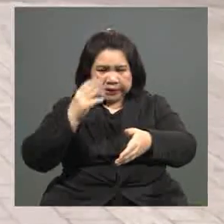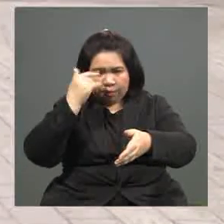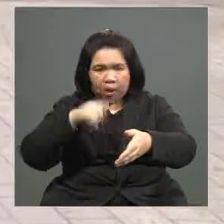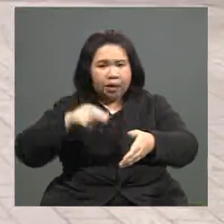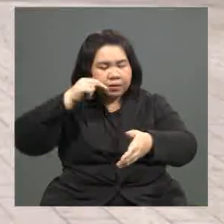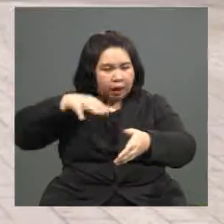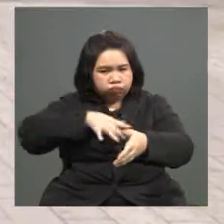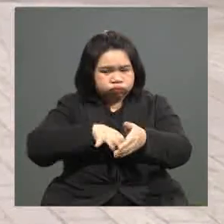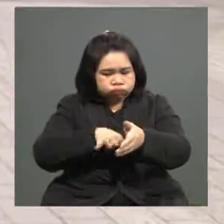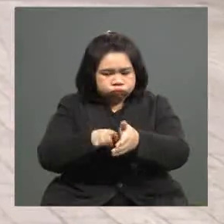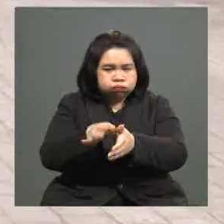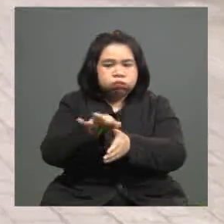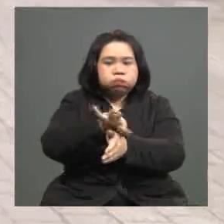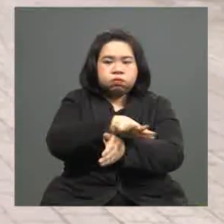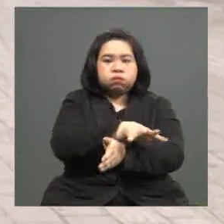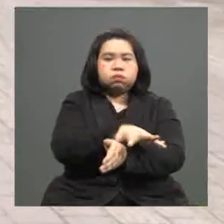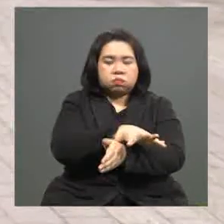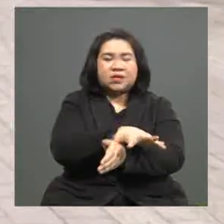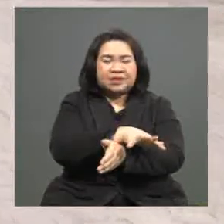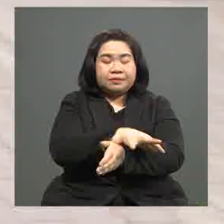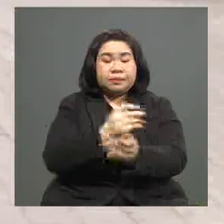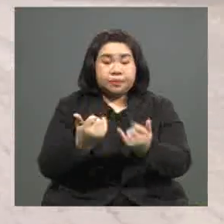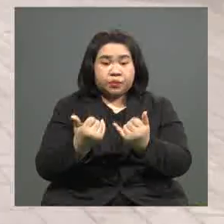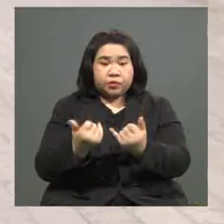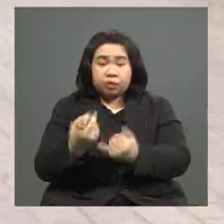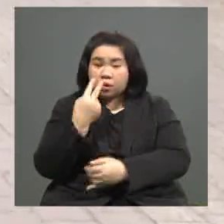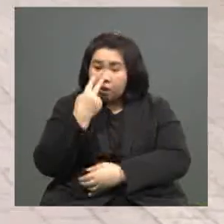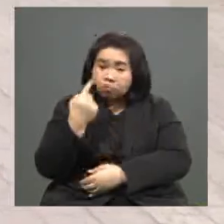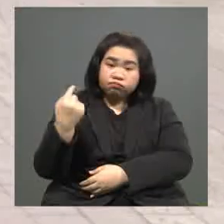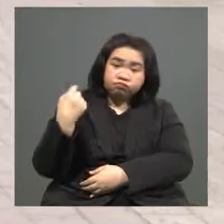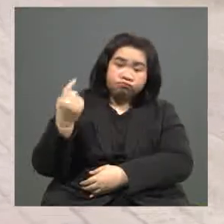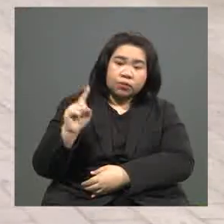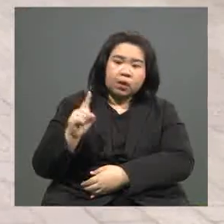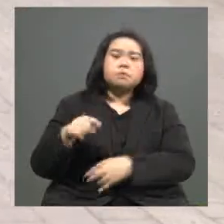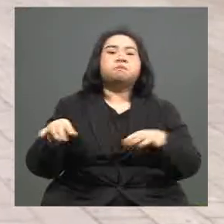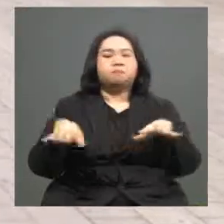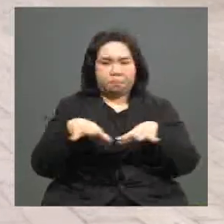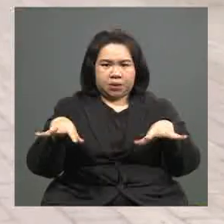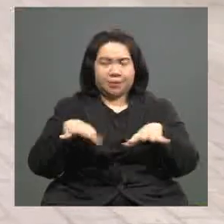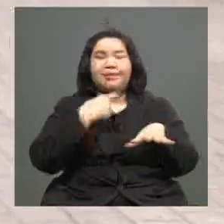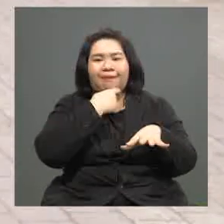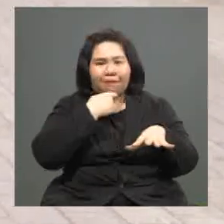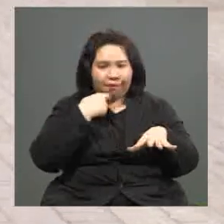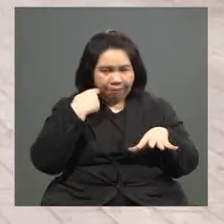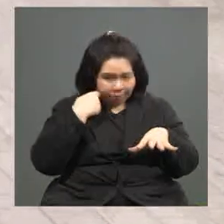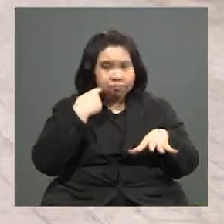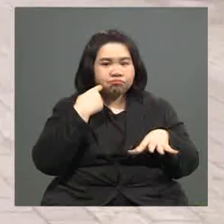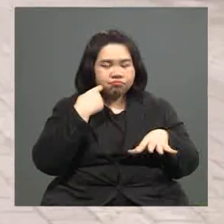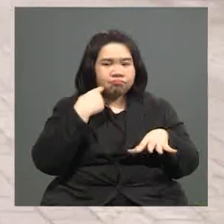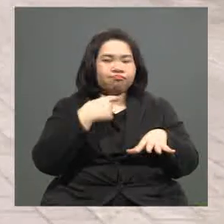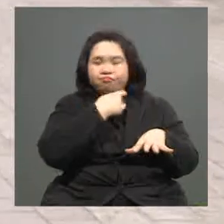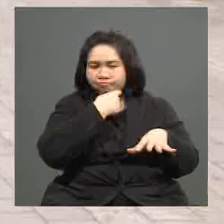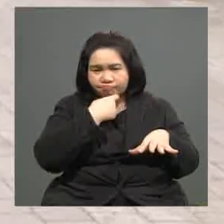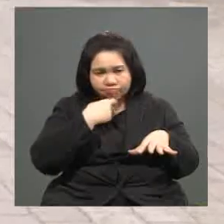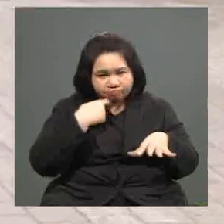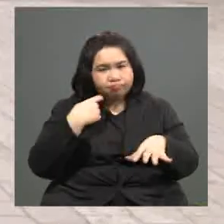แม่น้ำปิงเอ่อล้นเข้าท่วมค่ะซึ่งตอนนี้นะคะสถานการณ์น้ำเนี่ยได้กลับเข้าสู่ภาวะปกติแล้วไม่มีน้ำท่วมขังเลยนะคะต